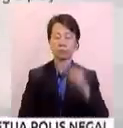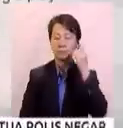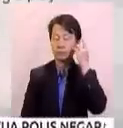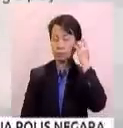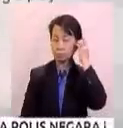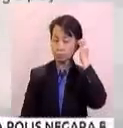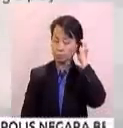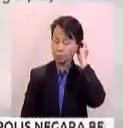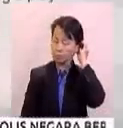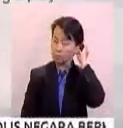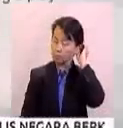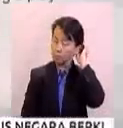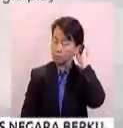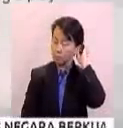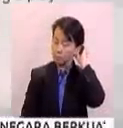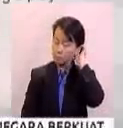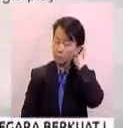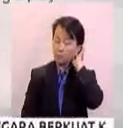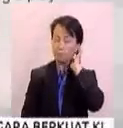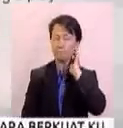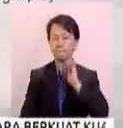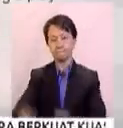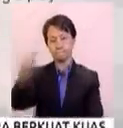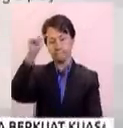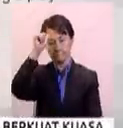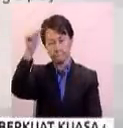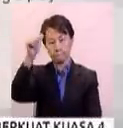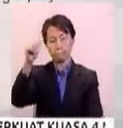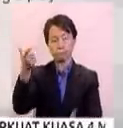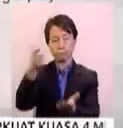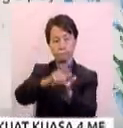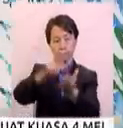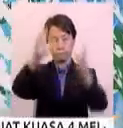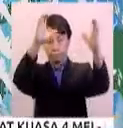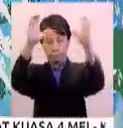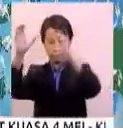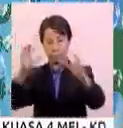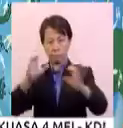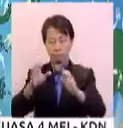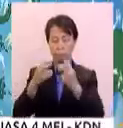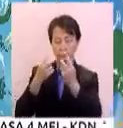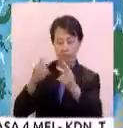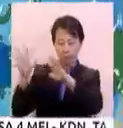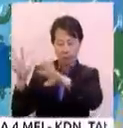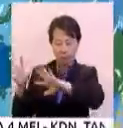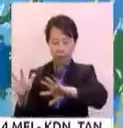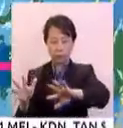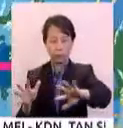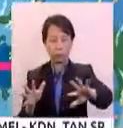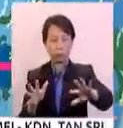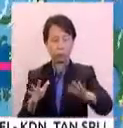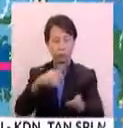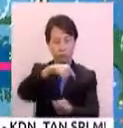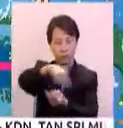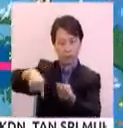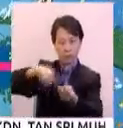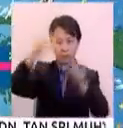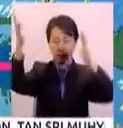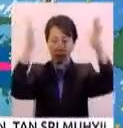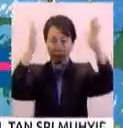Assalamualaikum dan salam sejahtera. Laporan cuaca malam ini dimulakan dengan melihat corak pergerakan tiupan angin di rantau